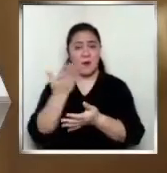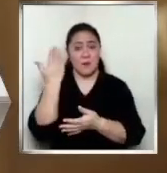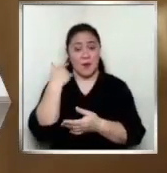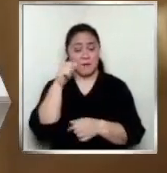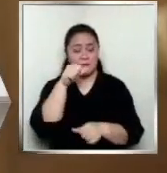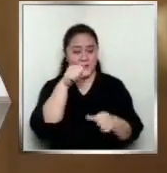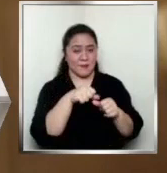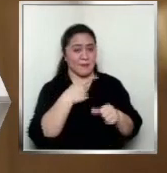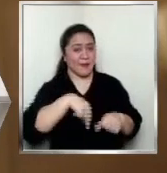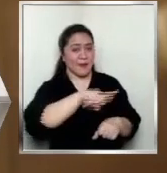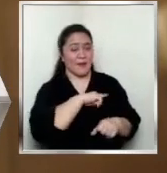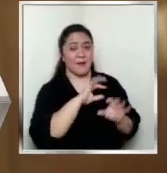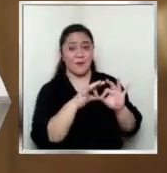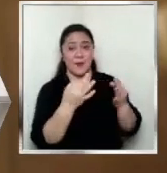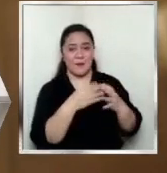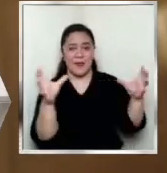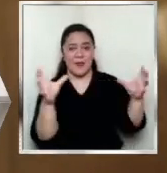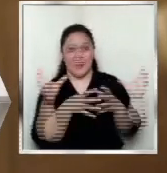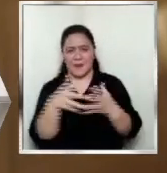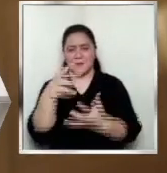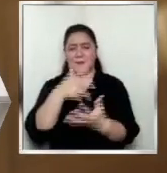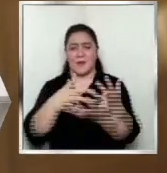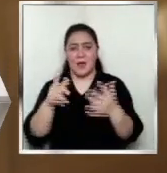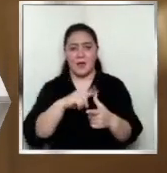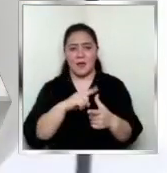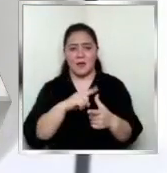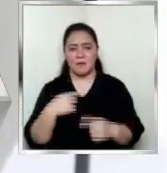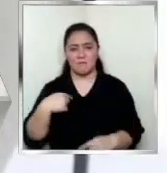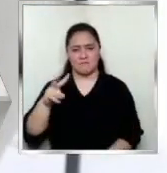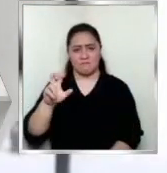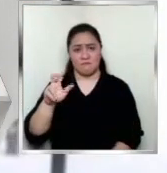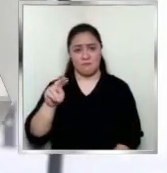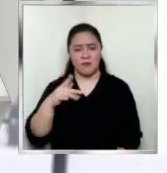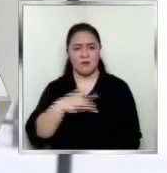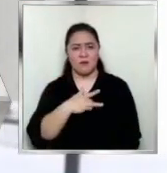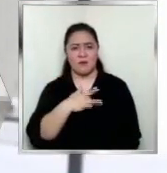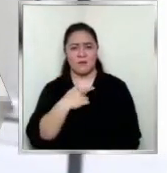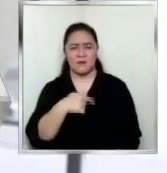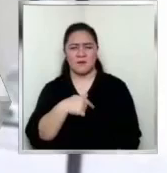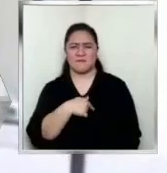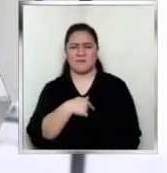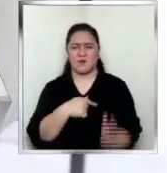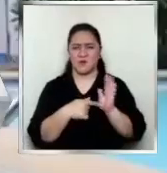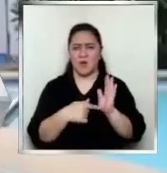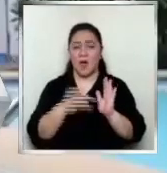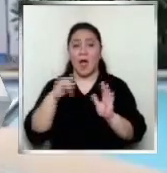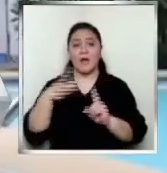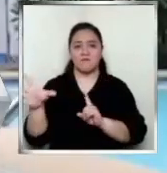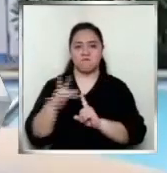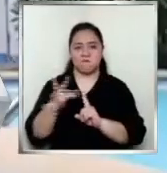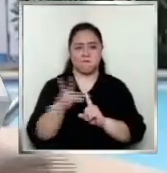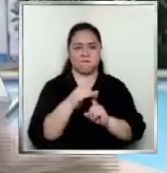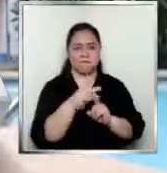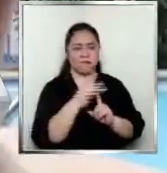nakaramdam ng sintomas si Vin at tuluyang nagpositibo sa COVID. Nagnegatibo daw ang iba niyang family members. Pero ang